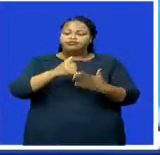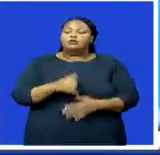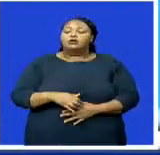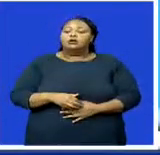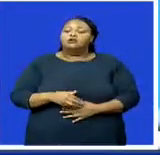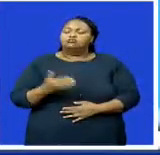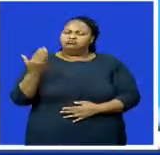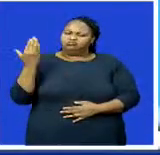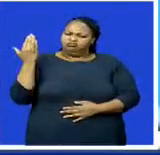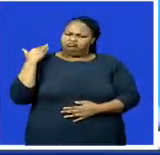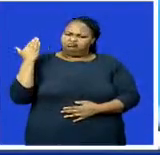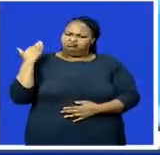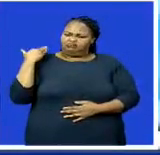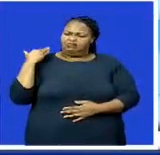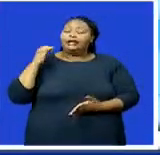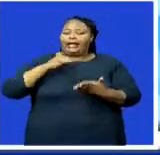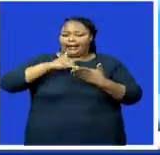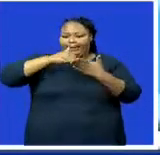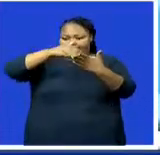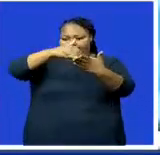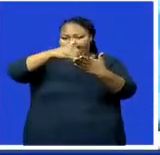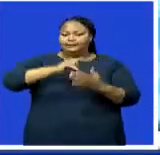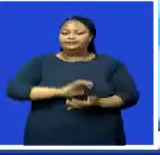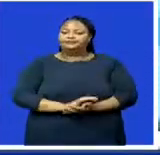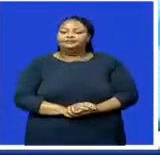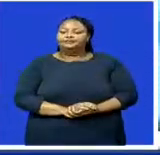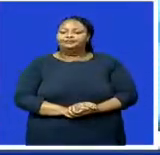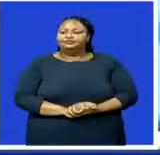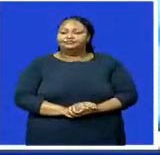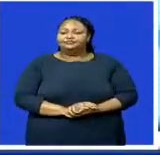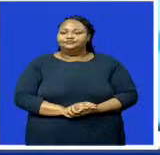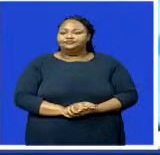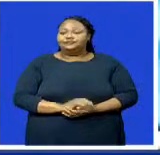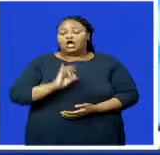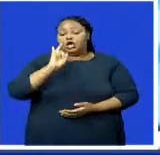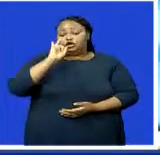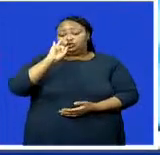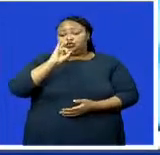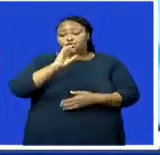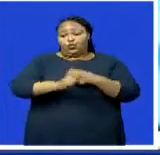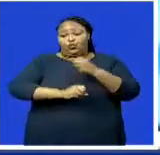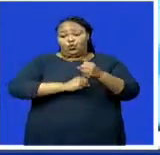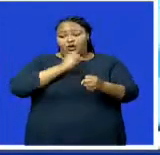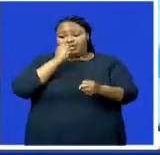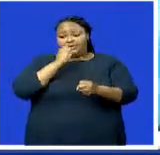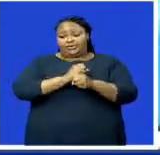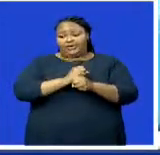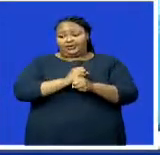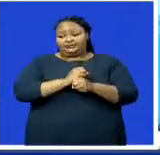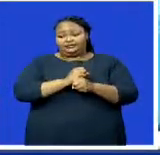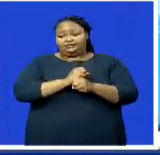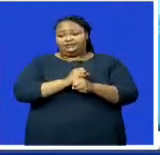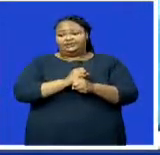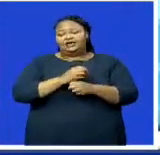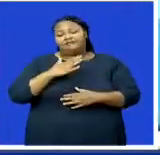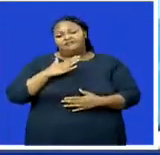before tournament. Okay, I'm sure I'm see in 2 years' time. I've either come first or